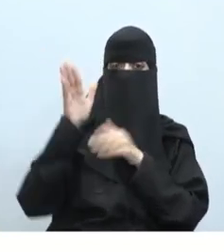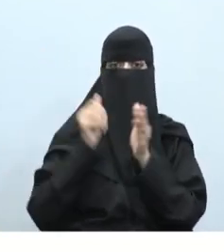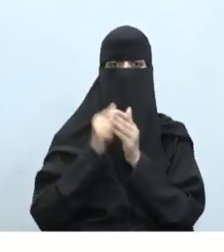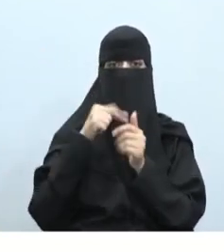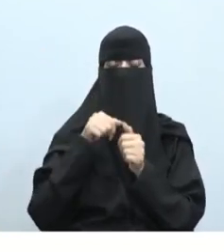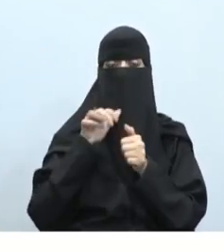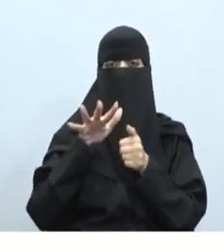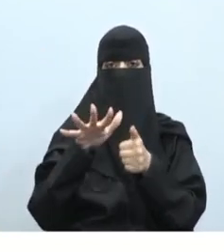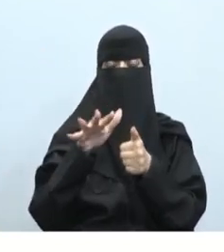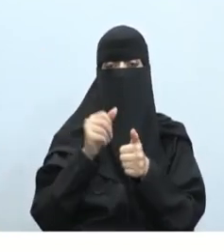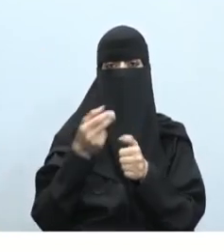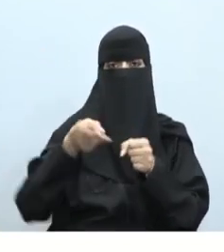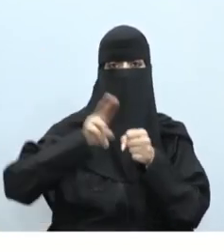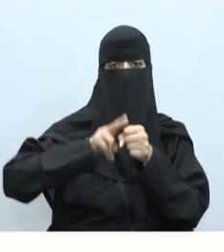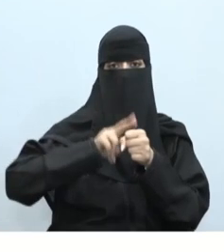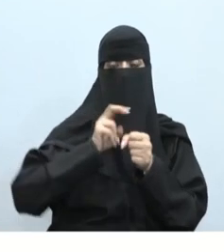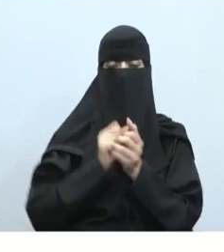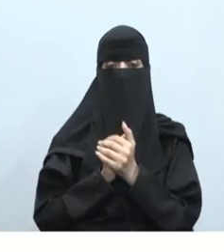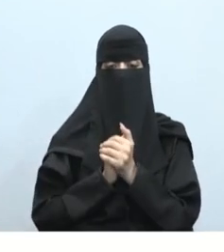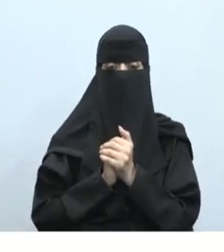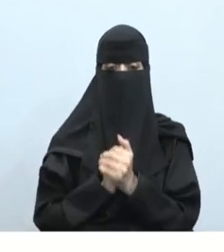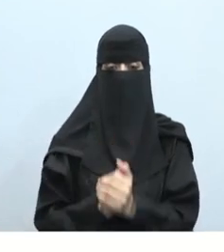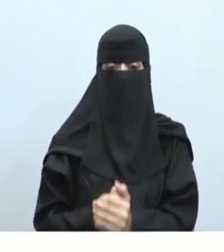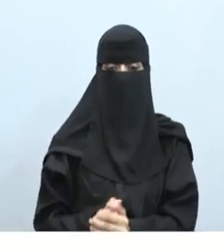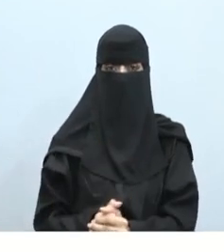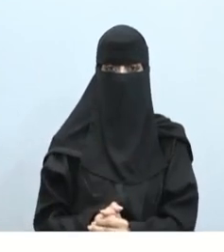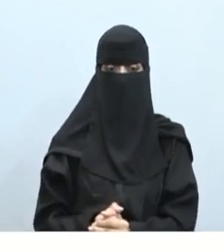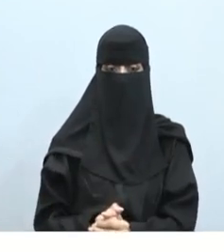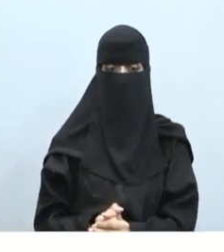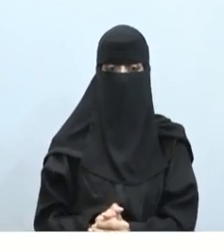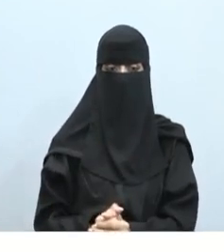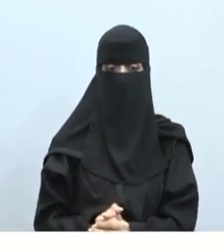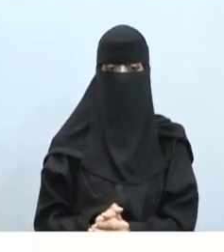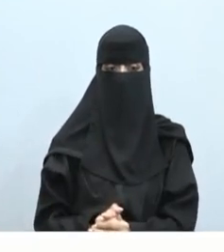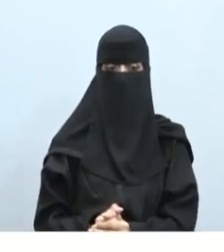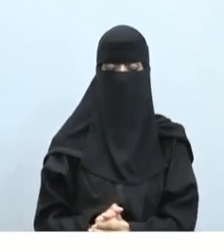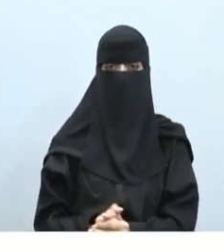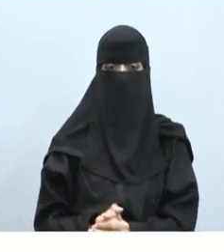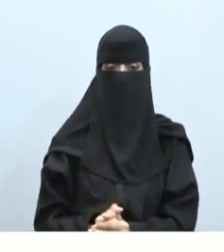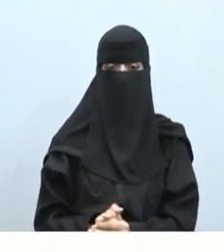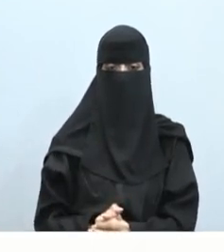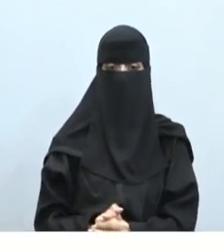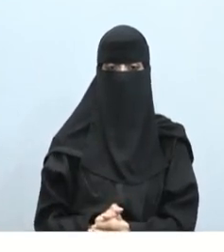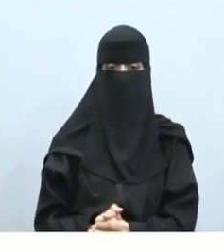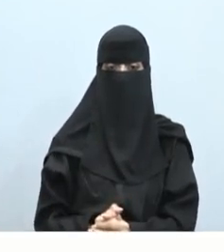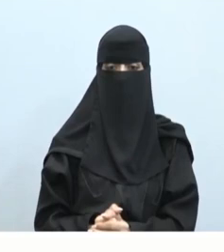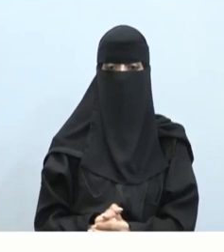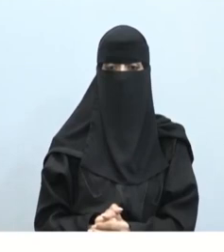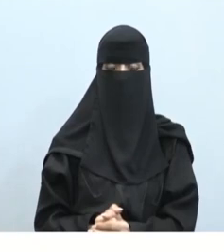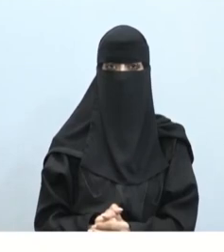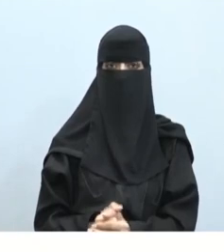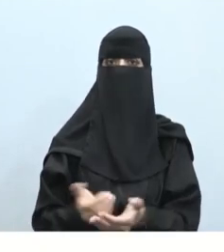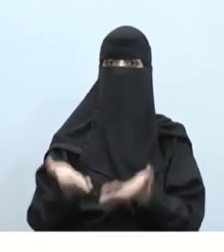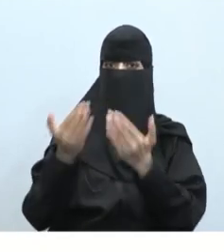بملايين المرات ممتازين ممتازين ومن ثم انا وانتم تعرفنا على ماذا